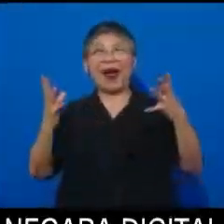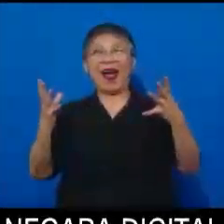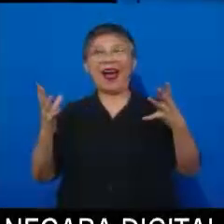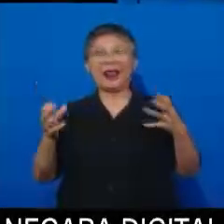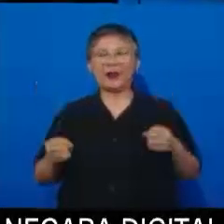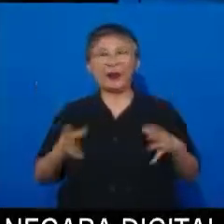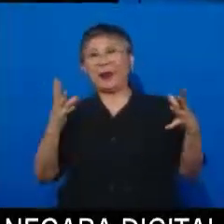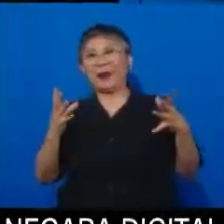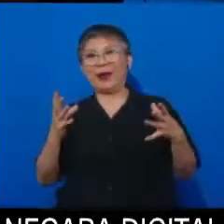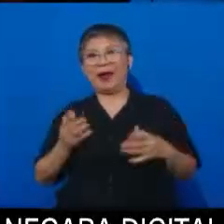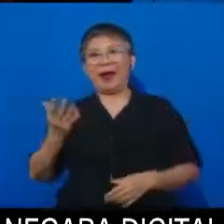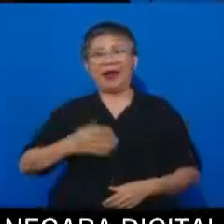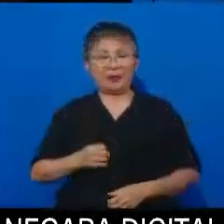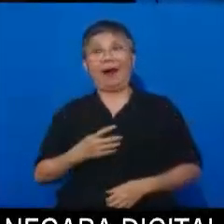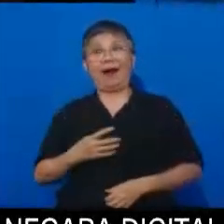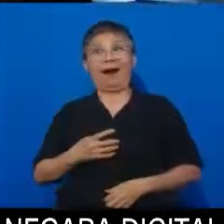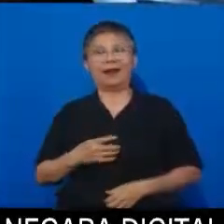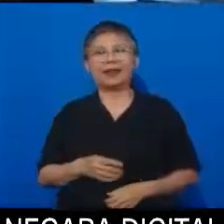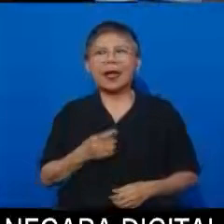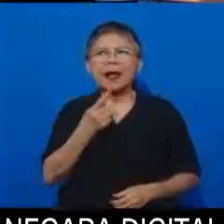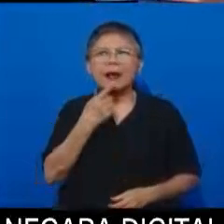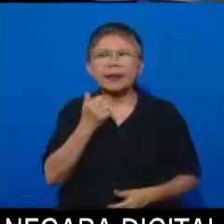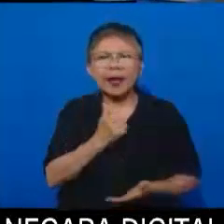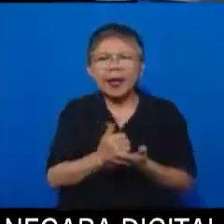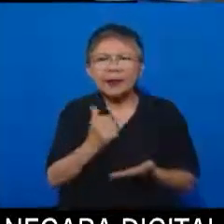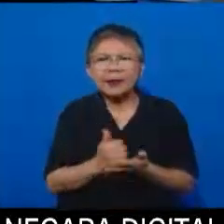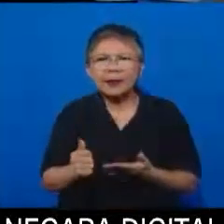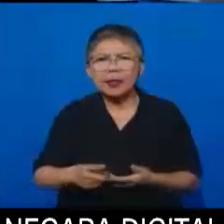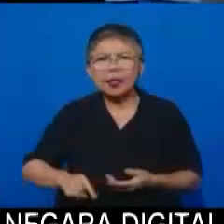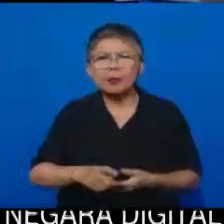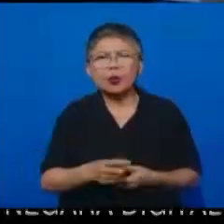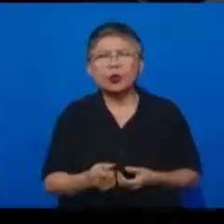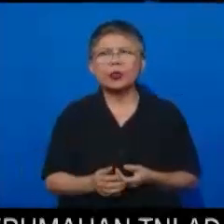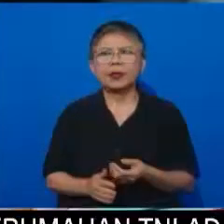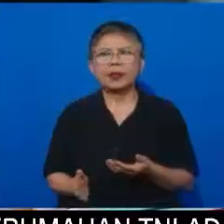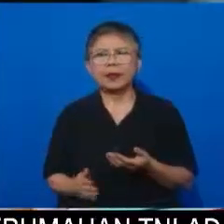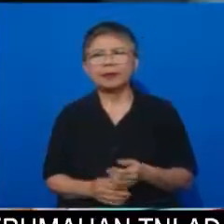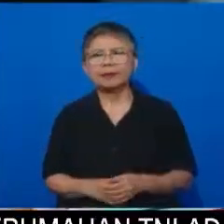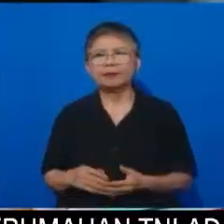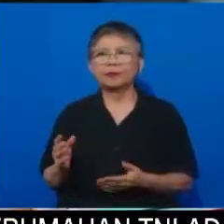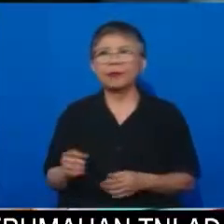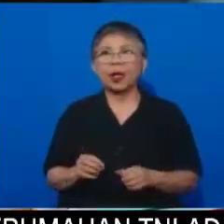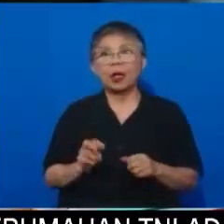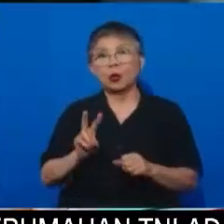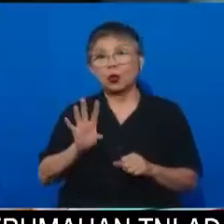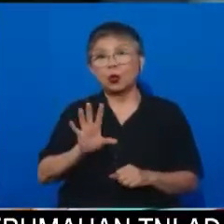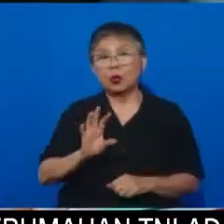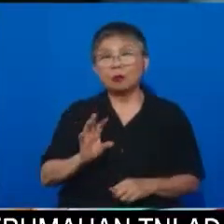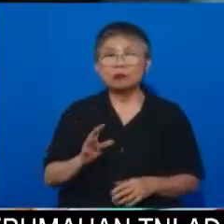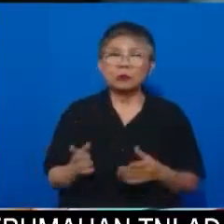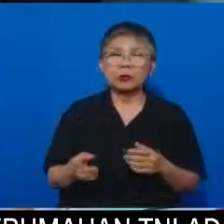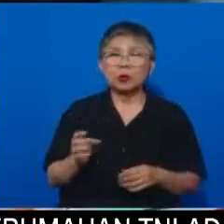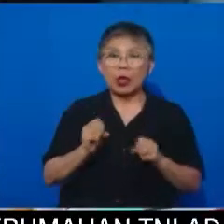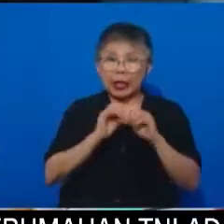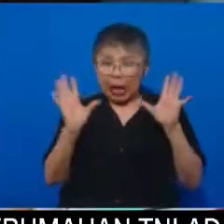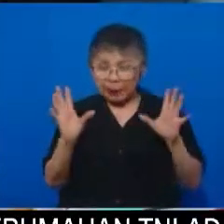menyenangkan bagi para pelanggan juga menambah rasa yang khas pada belutnya R 25 Kalau sepi